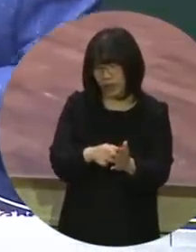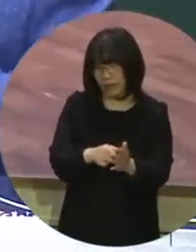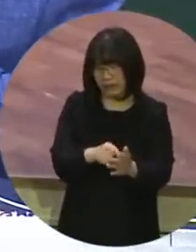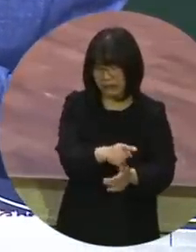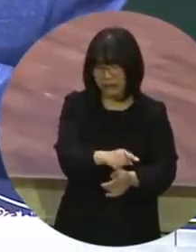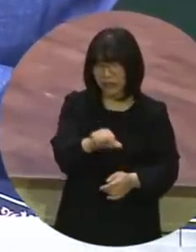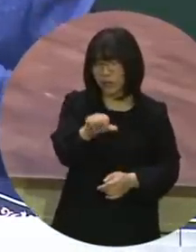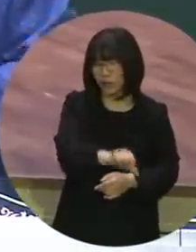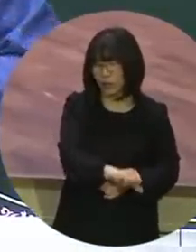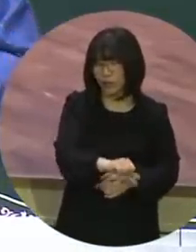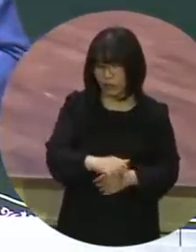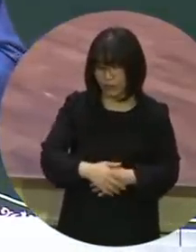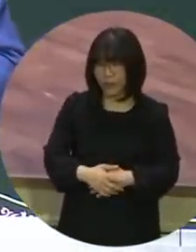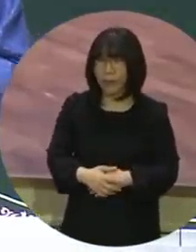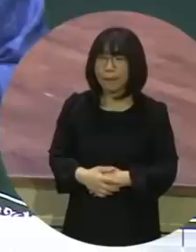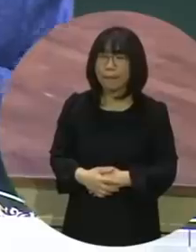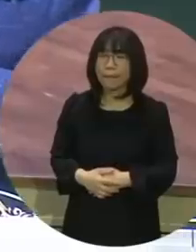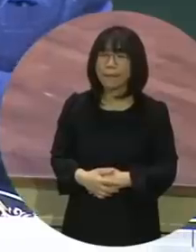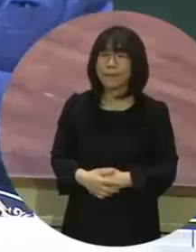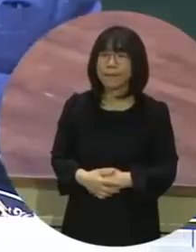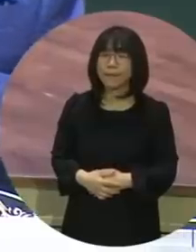토해내버리겠다.